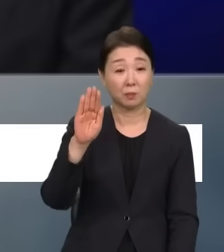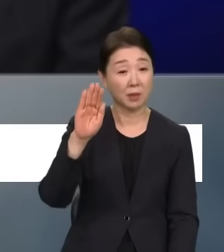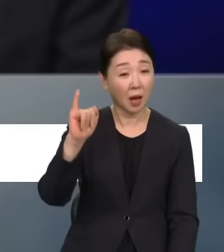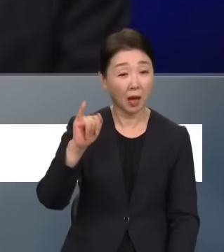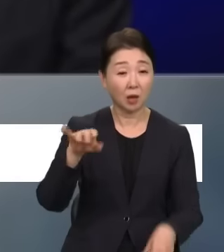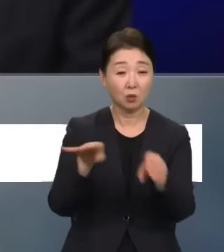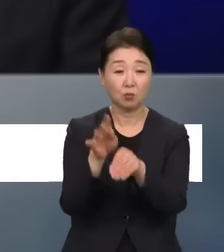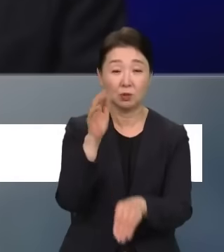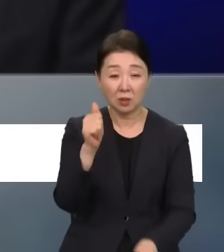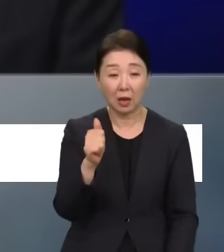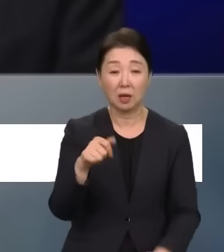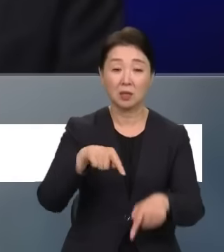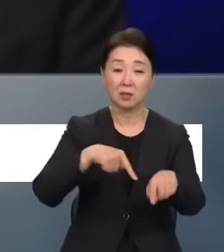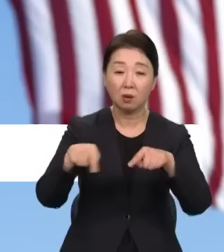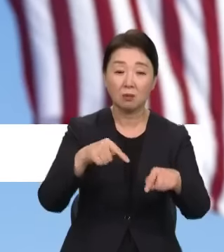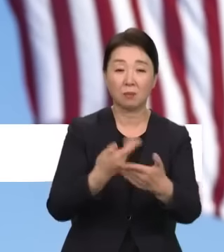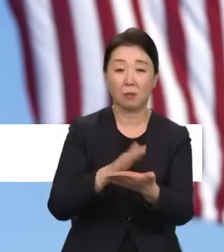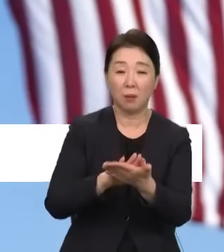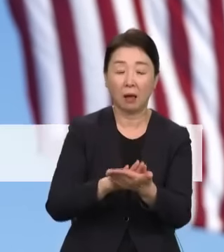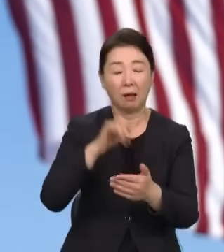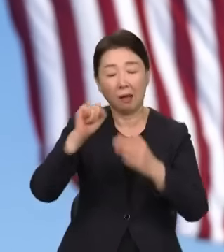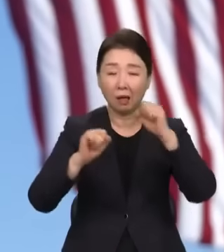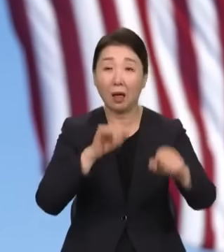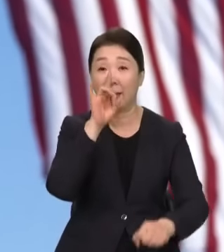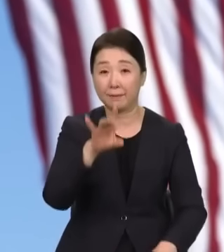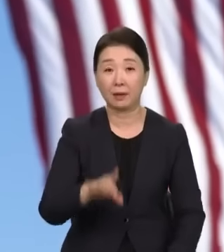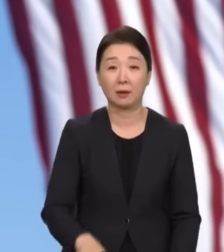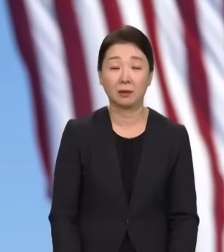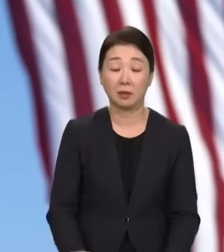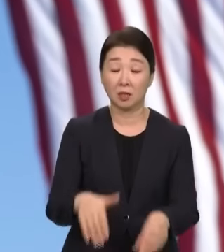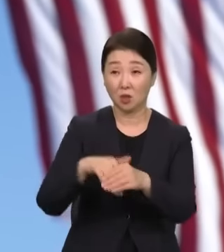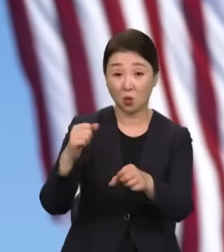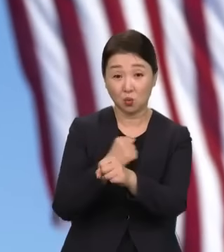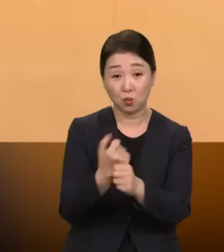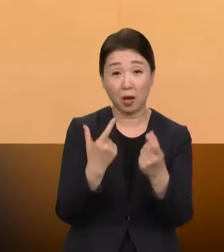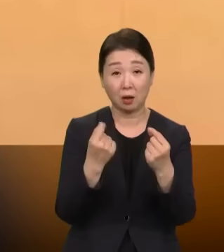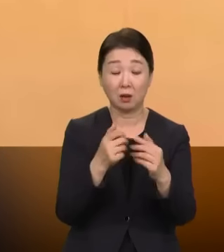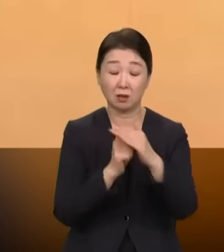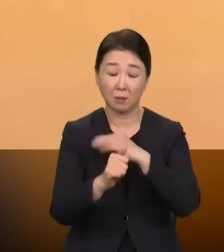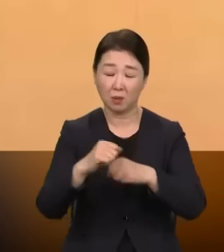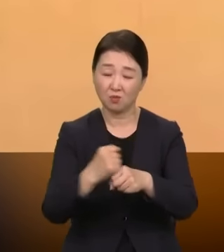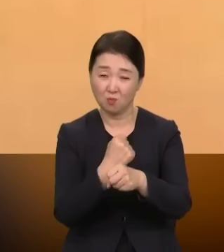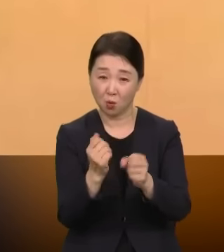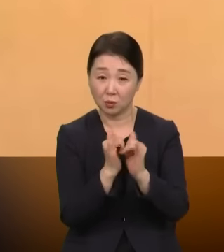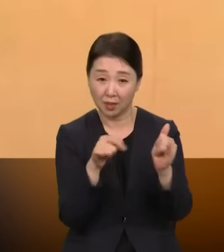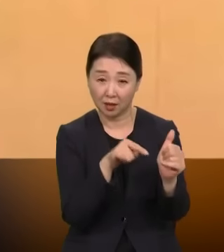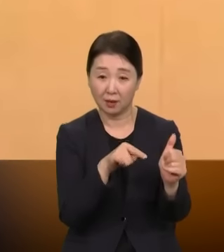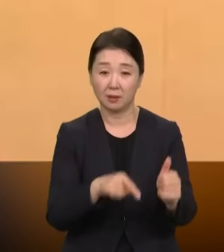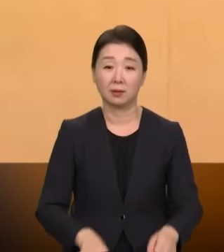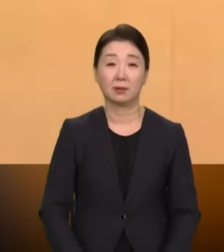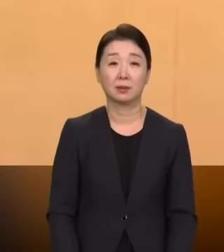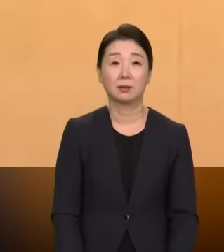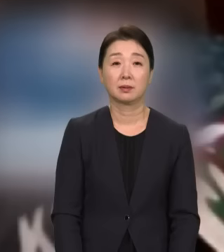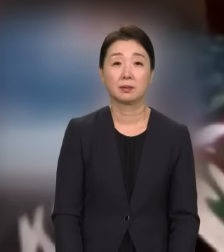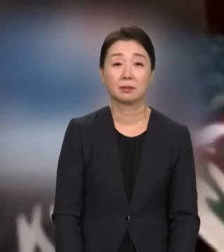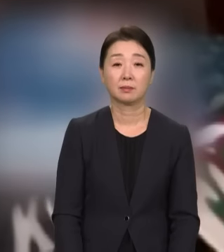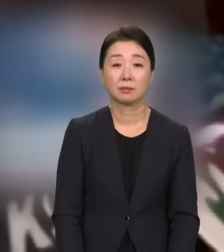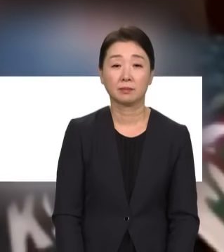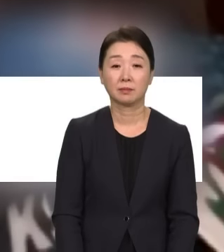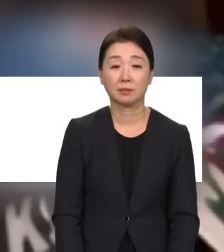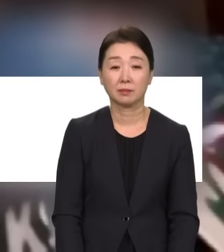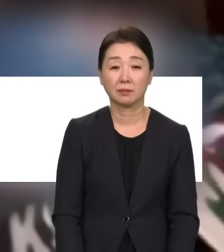whims of the tos and fro's of politics. 파텔은 선거 조작과 관련한 대표적인 음모론자로도 알려져 있습니다. We